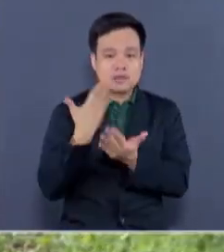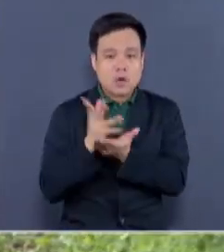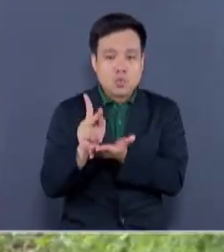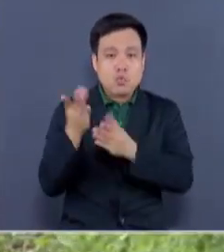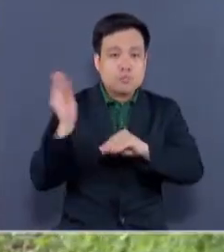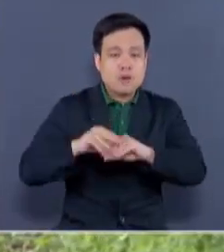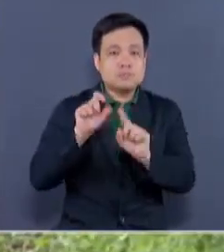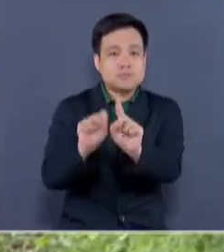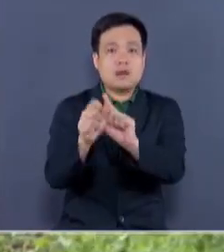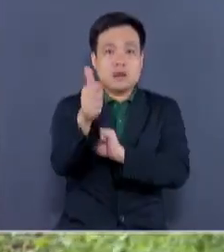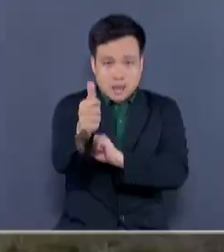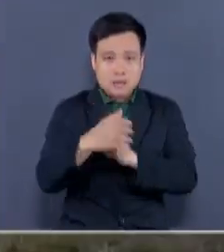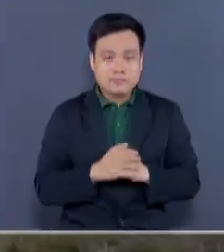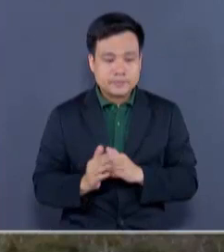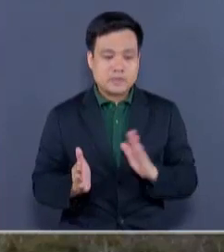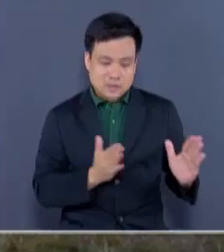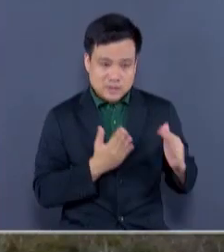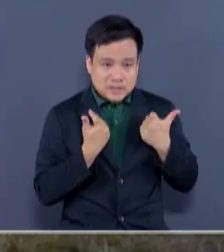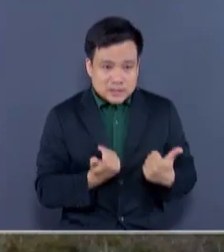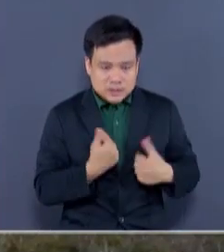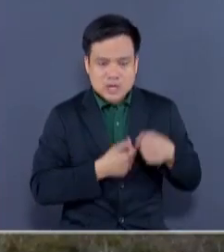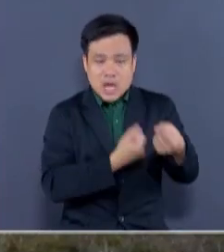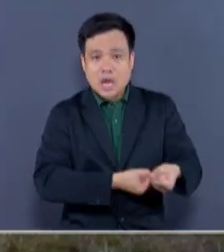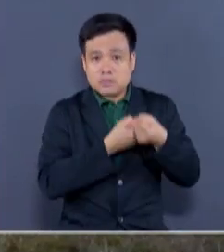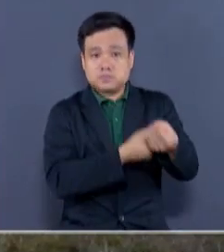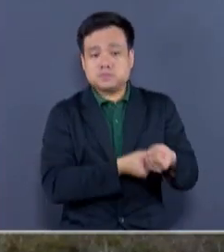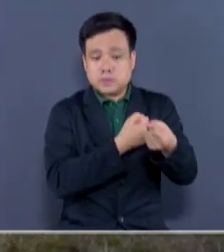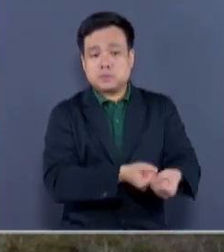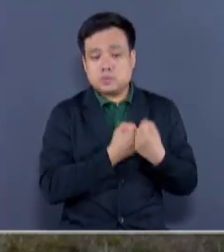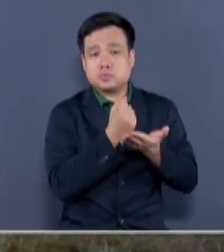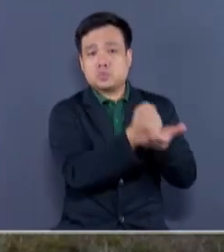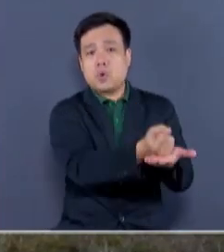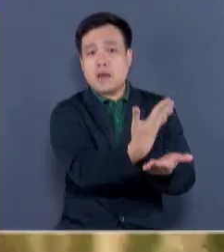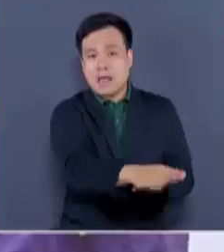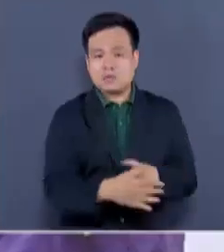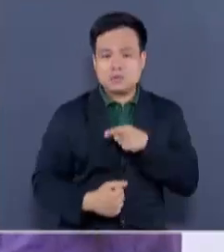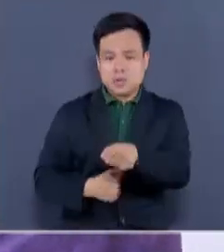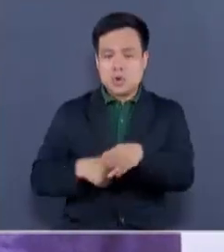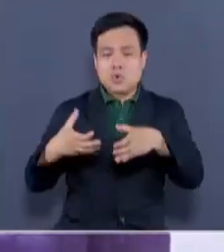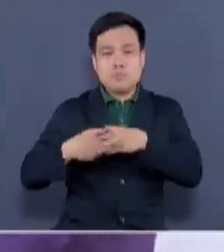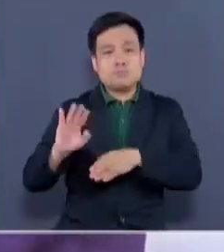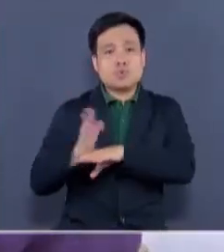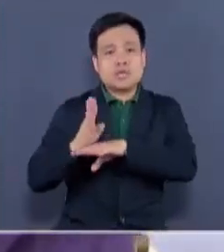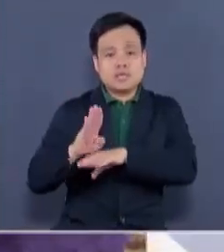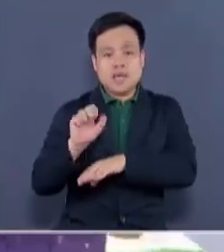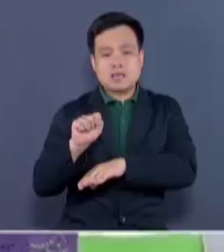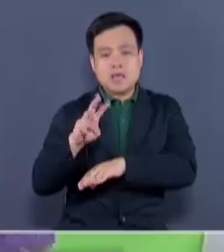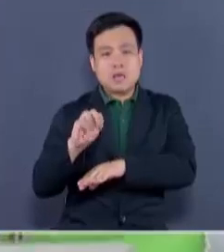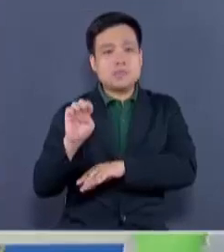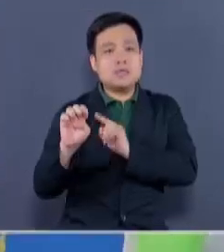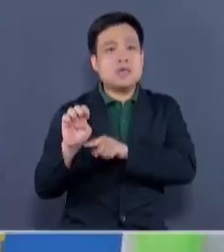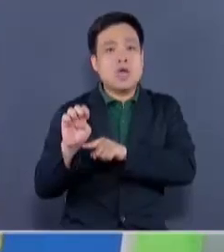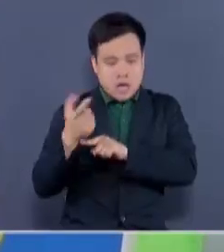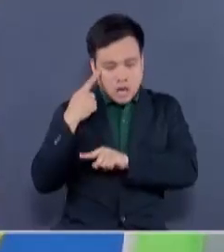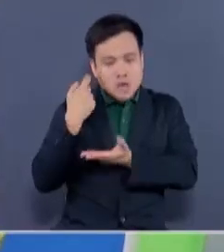ละSME ก็ยังไม่พ้นปากเหวเลยและบางคนเนี่ยเขายังลำบากจากโควิด-19 อยู่ทางท่านจุลพันธ์อม